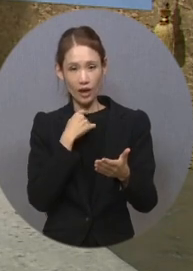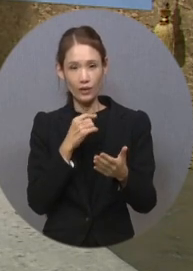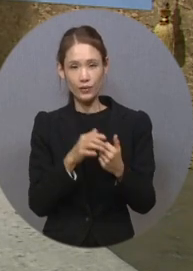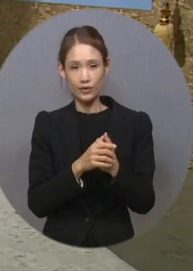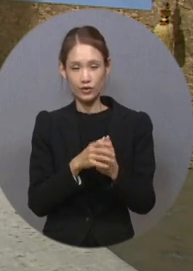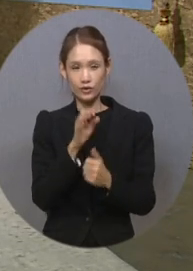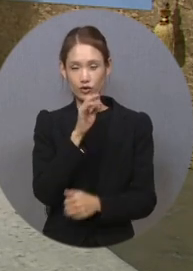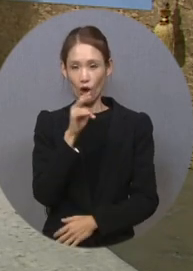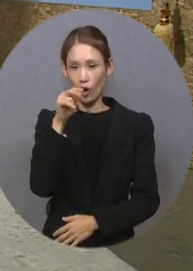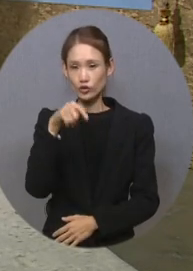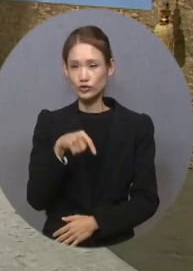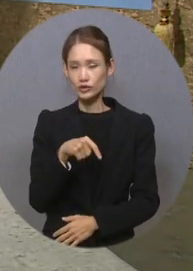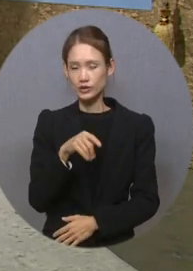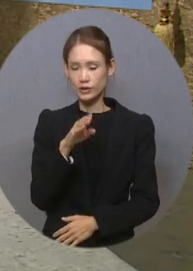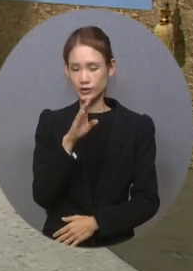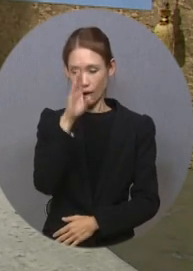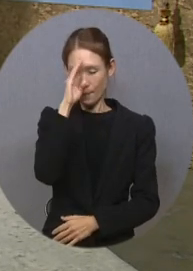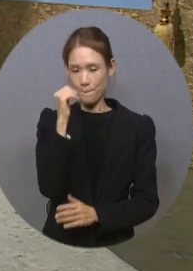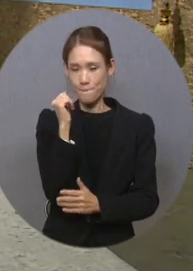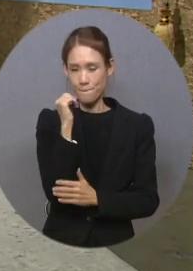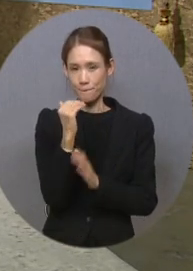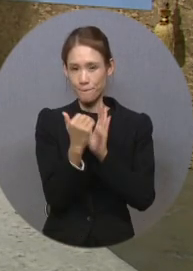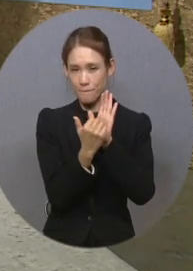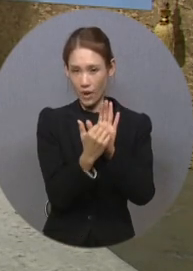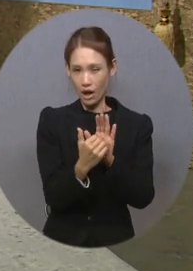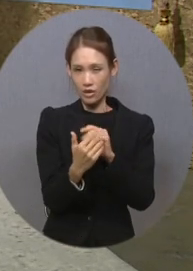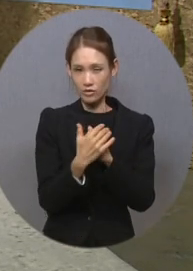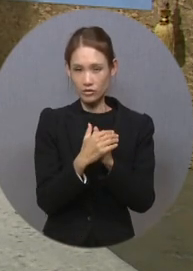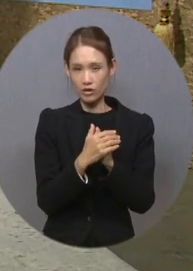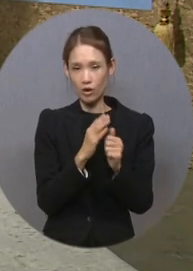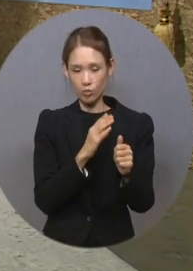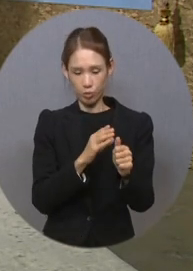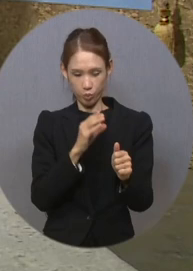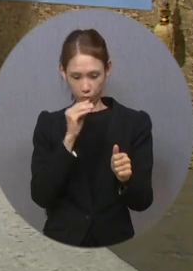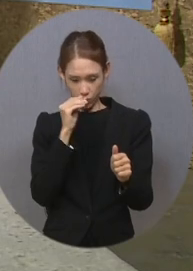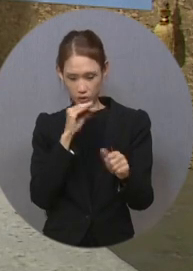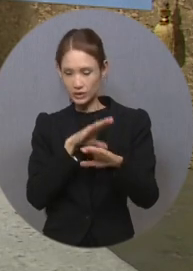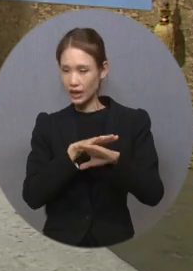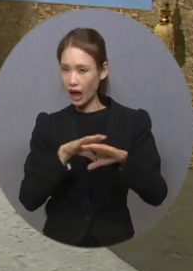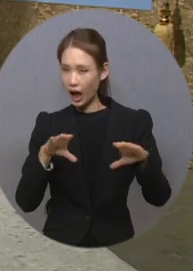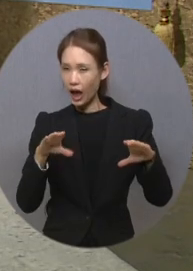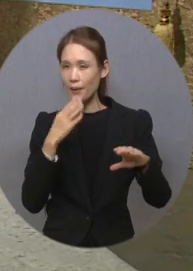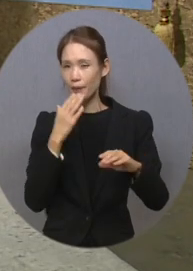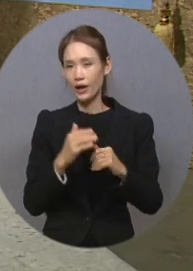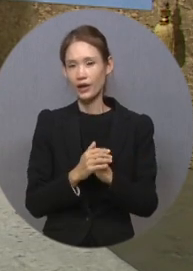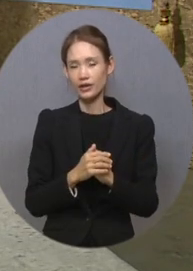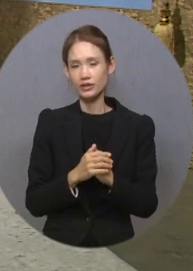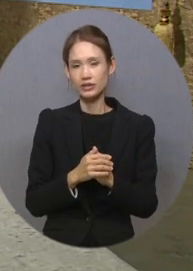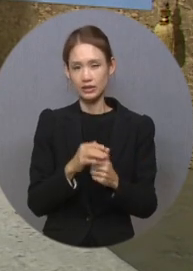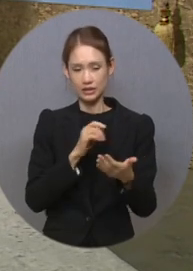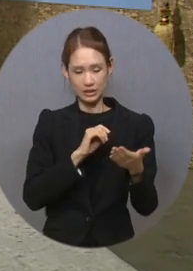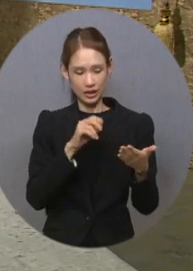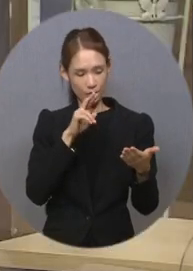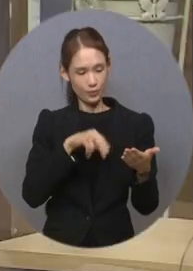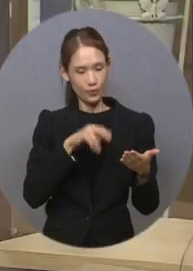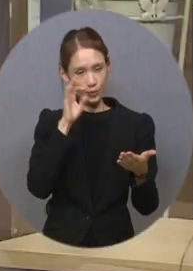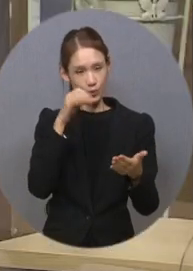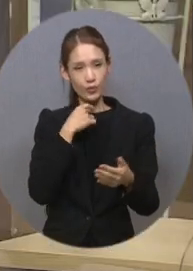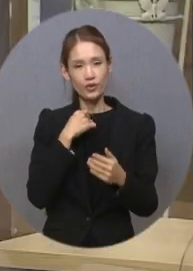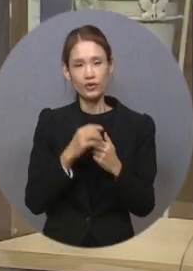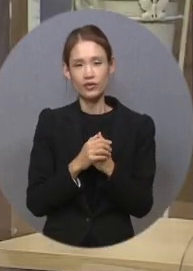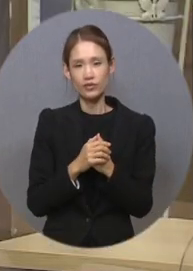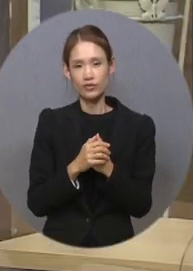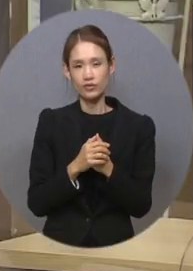이런 방역이나 이런 부분에 대해서 굉장히 모범적으로 잘 대처를 하고 네. 있다라는 기사를 접한 적이 있는 것이 기억이 나는데 그리고